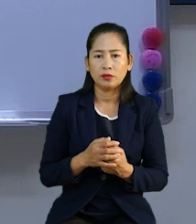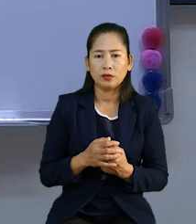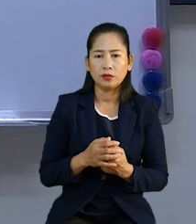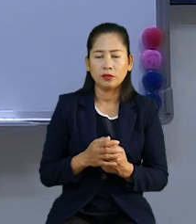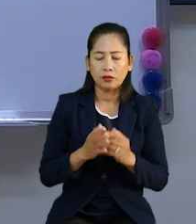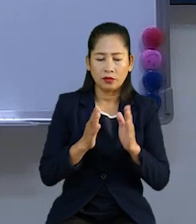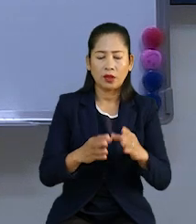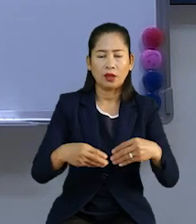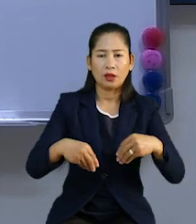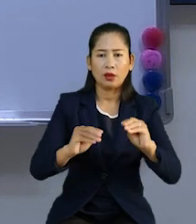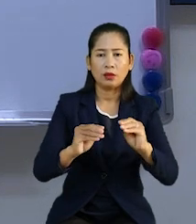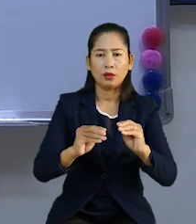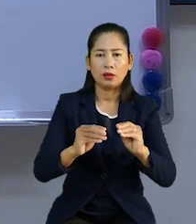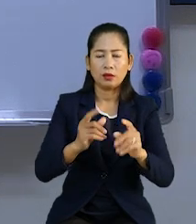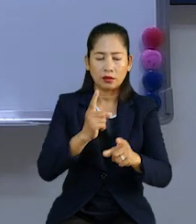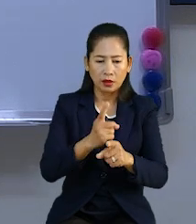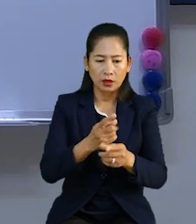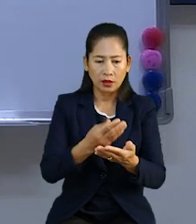nhẹ lúa